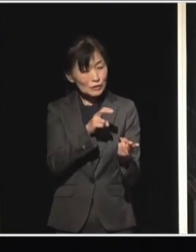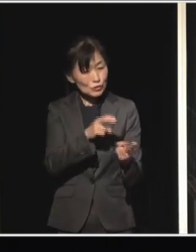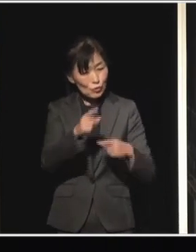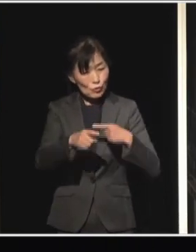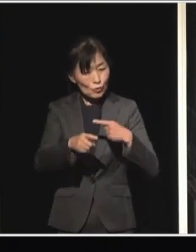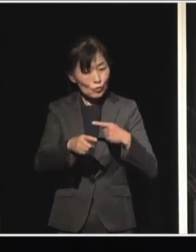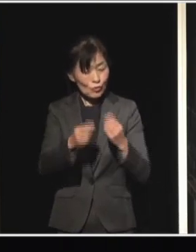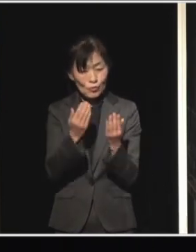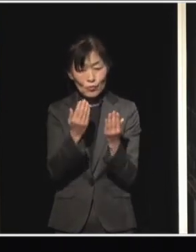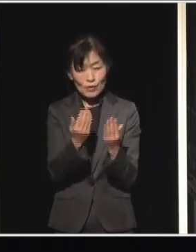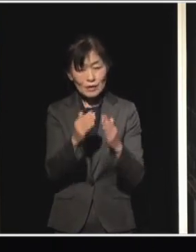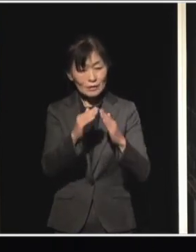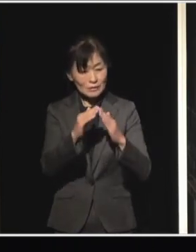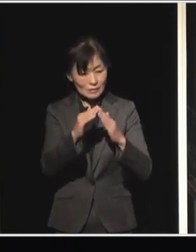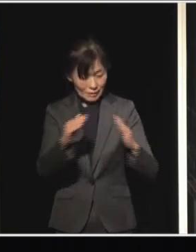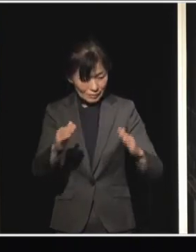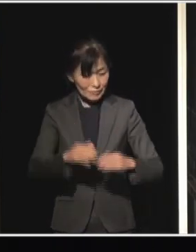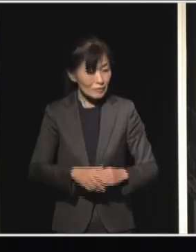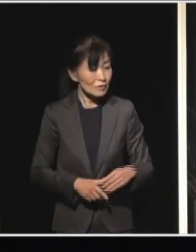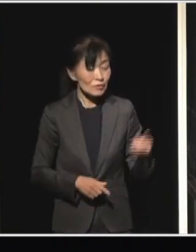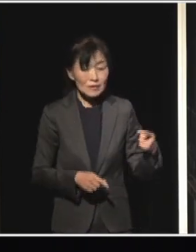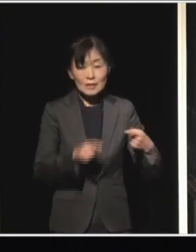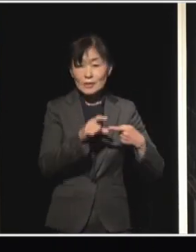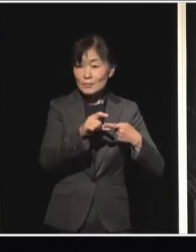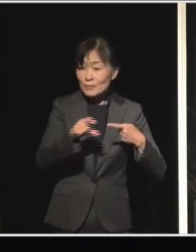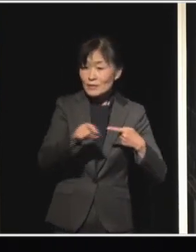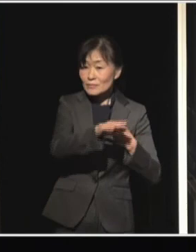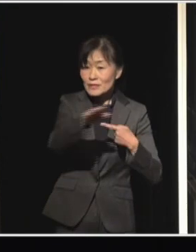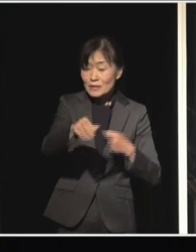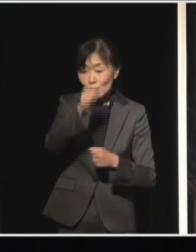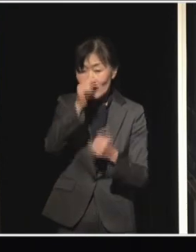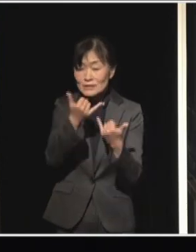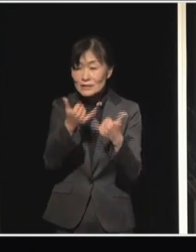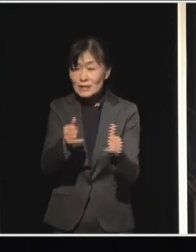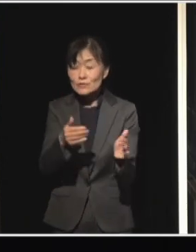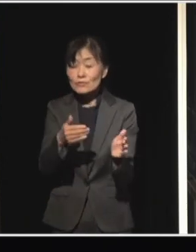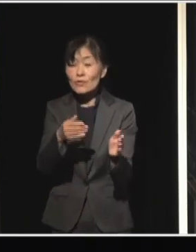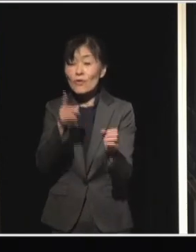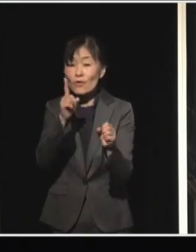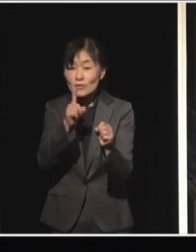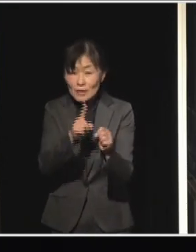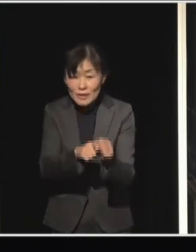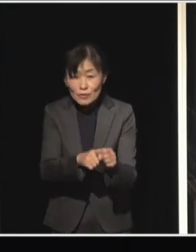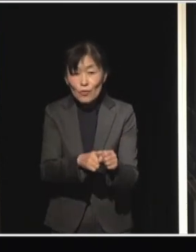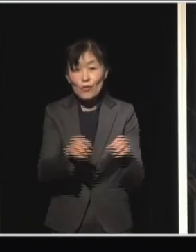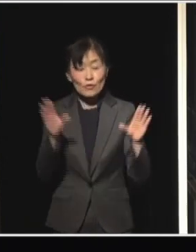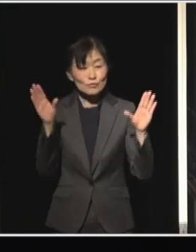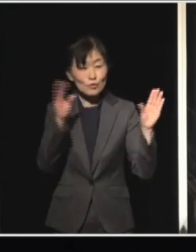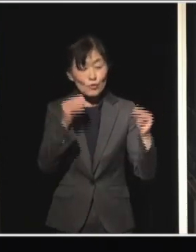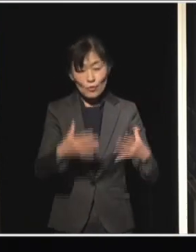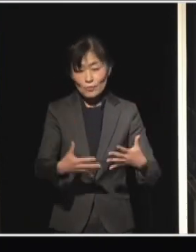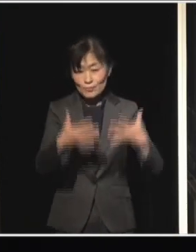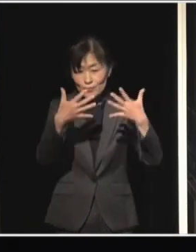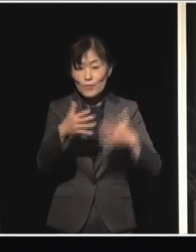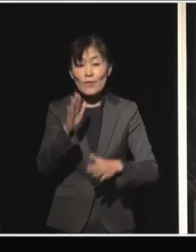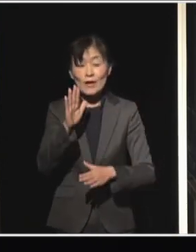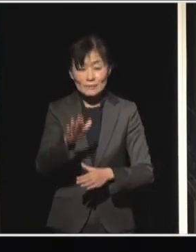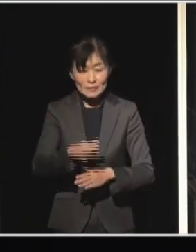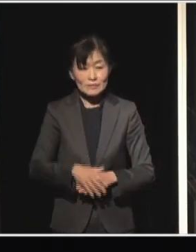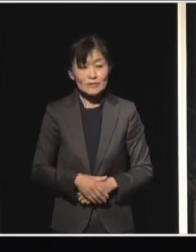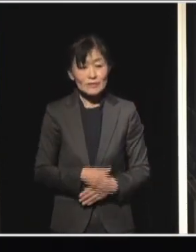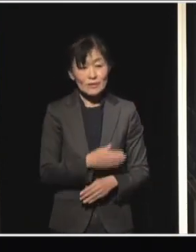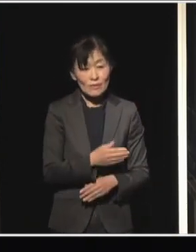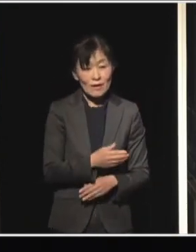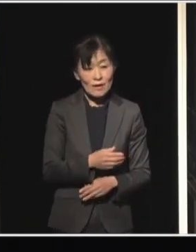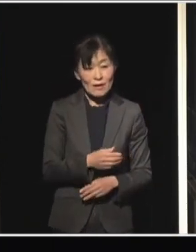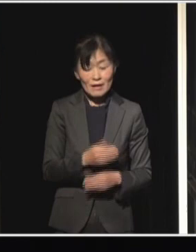あの一般の方患者さん向けの情報もありますので見て頂ければというふうに思いますがこれはの3